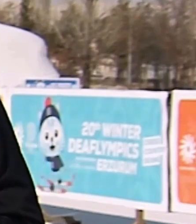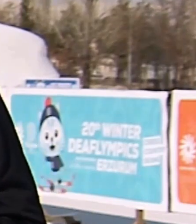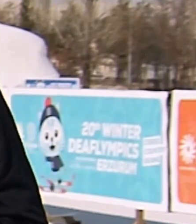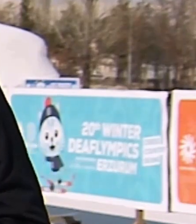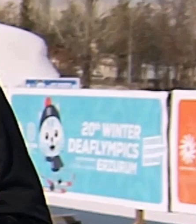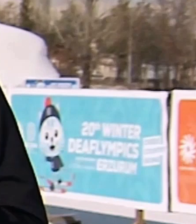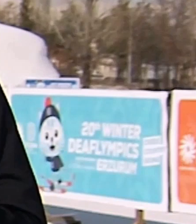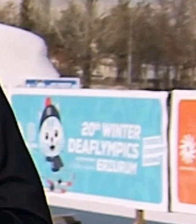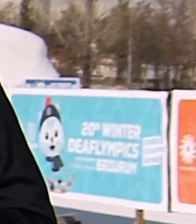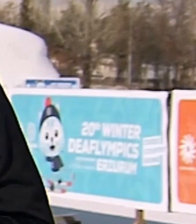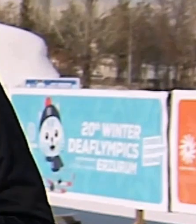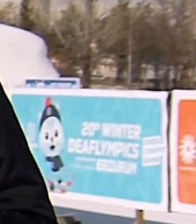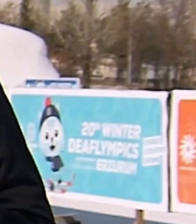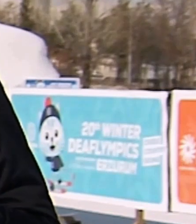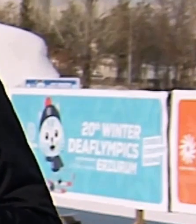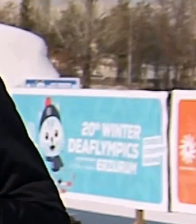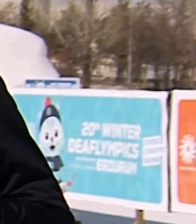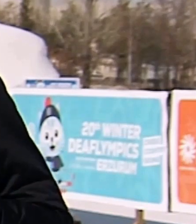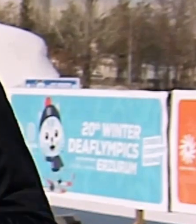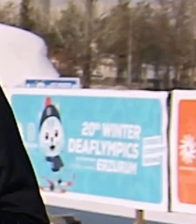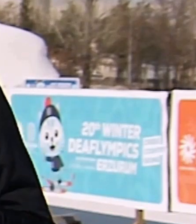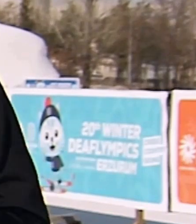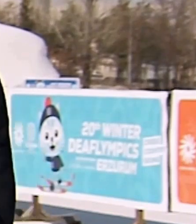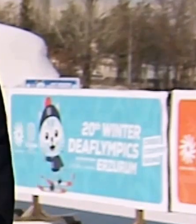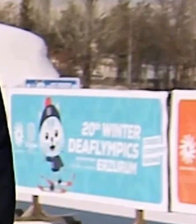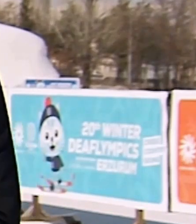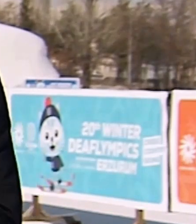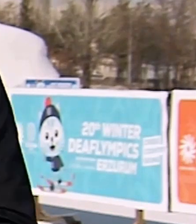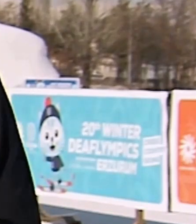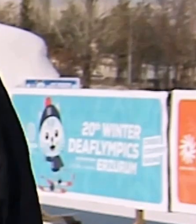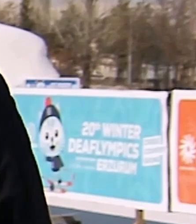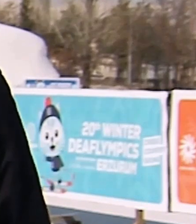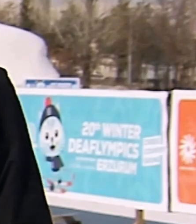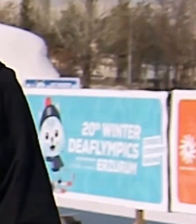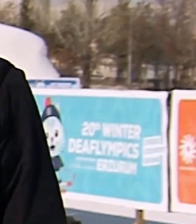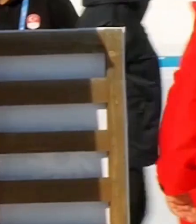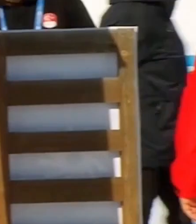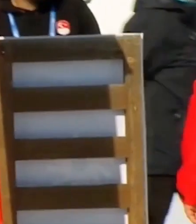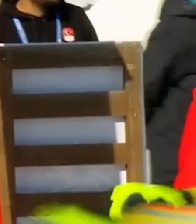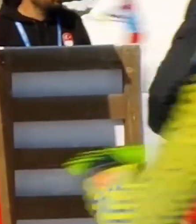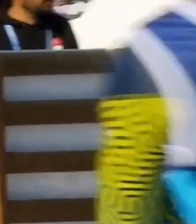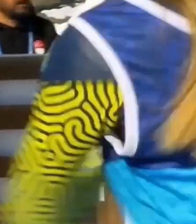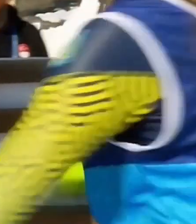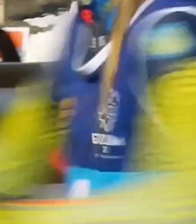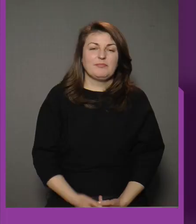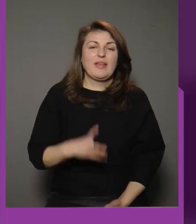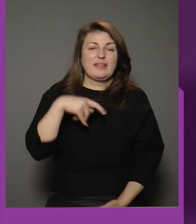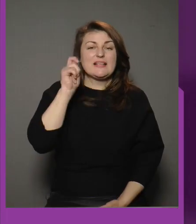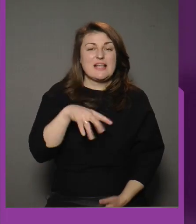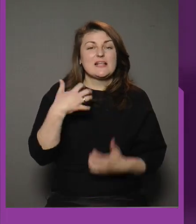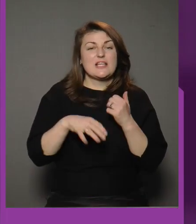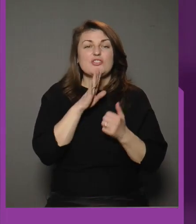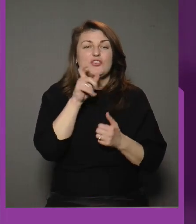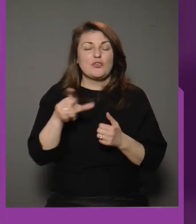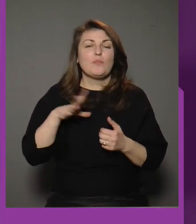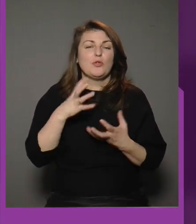нам спокійно сподіватися на перемогу. Але вона показала дуже прекрасний результат. Браво! На старті серед жінок були ще